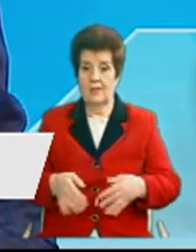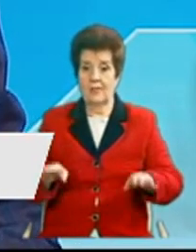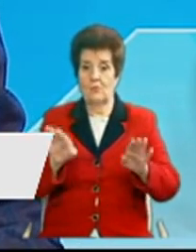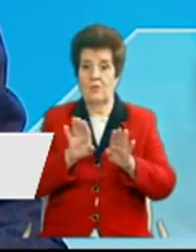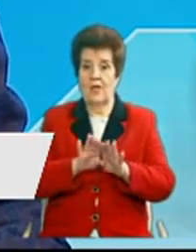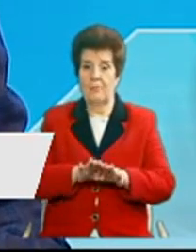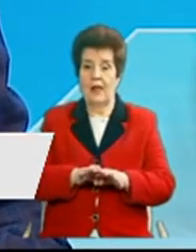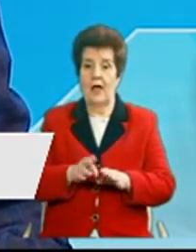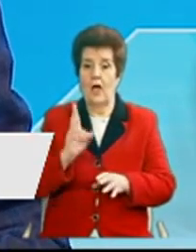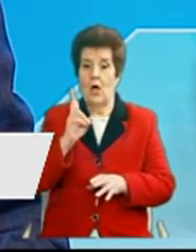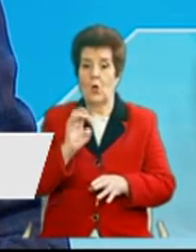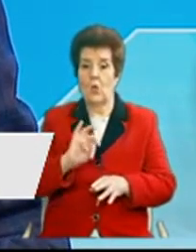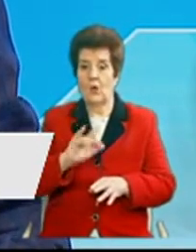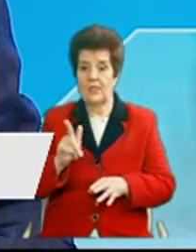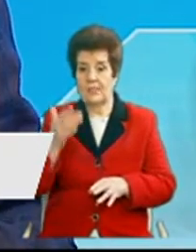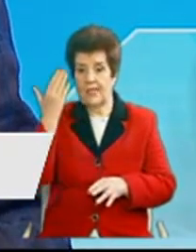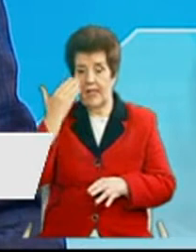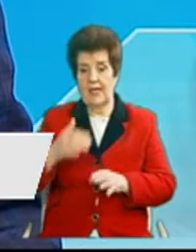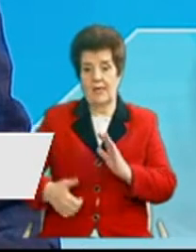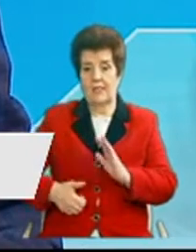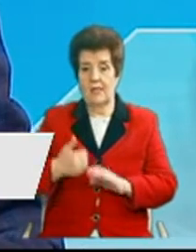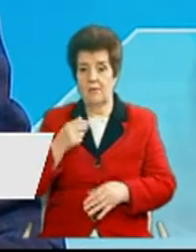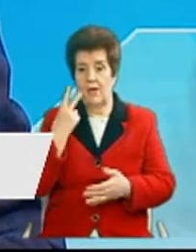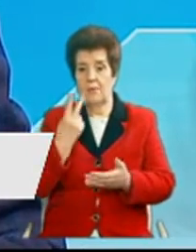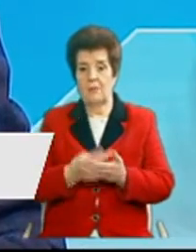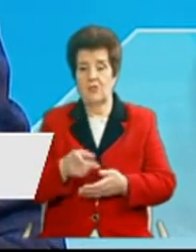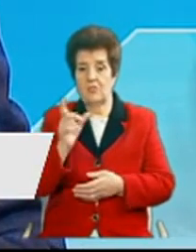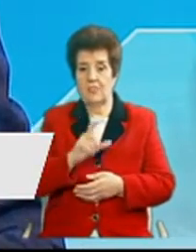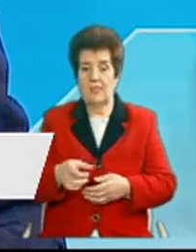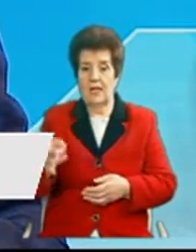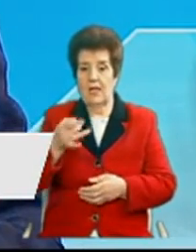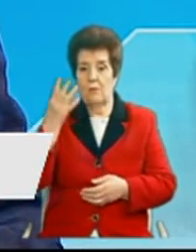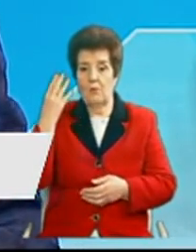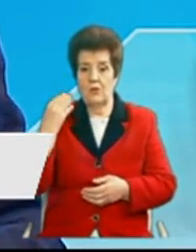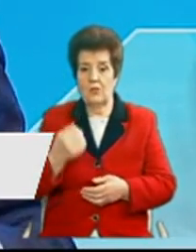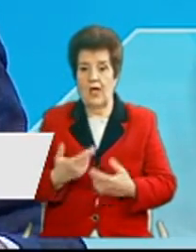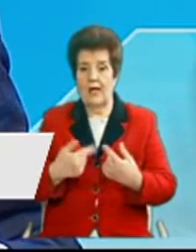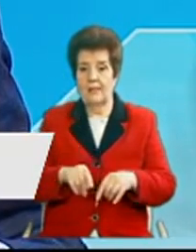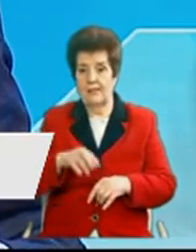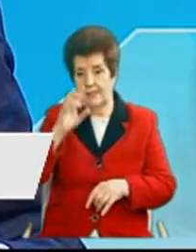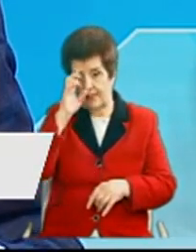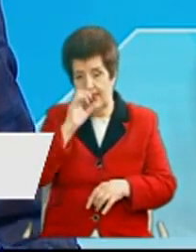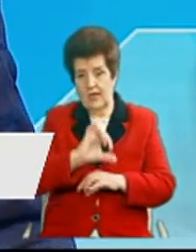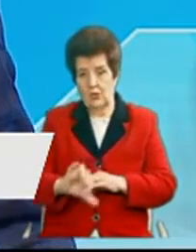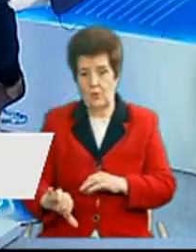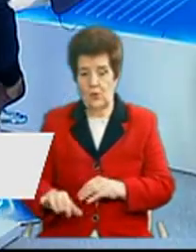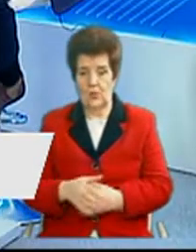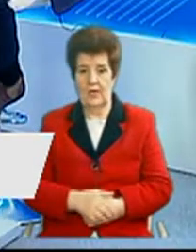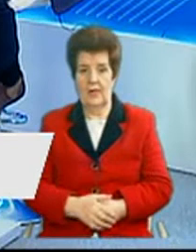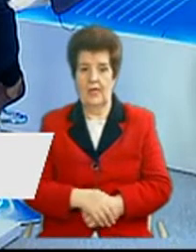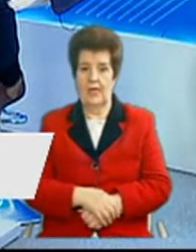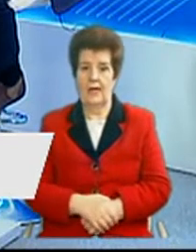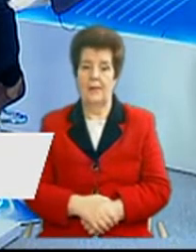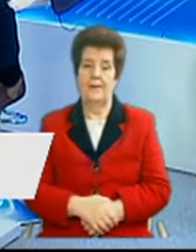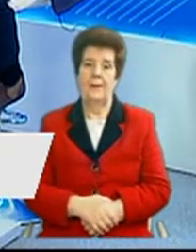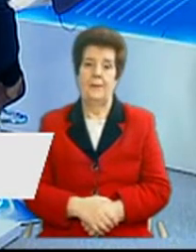curți străine, ci să fie demn de a reprezenta cetățenii Republicii Moldova atât în țară cât și după hotare. Vedem și